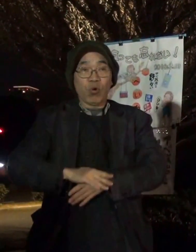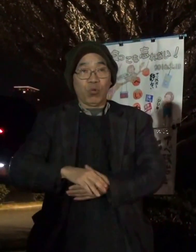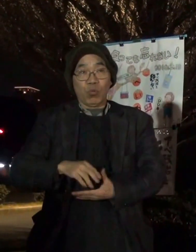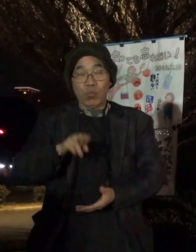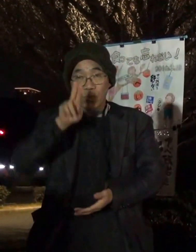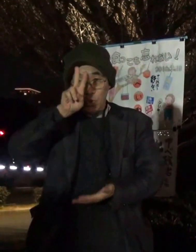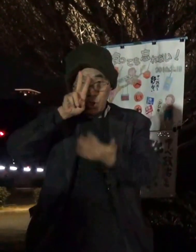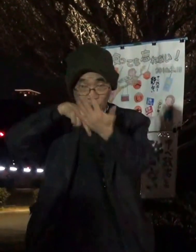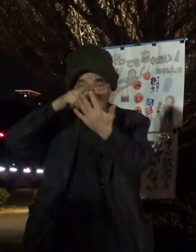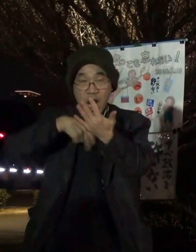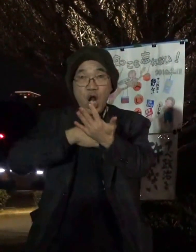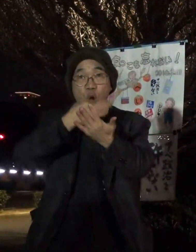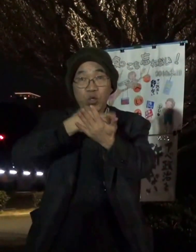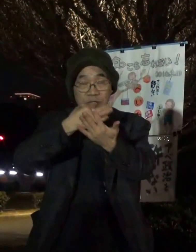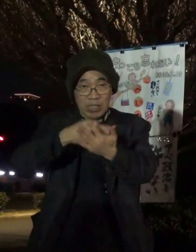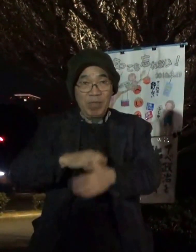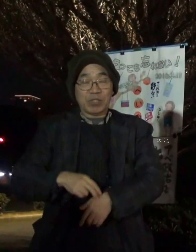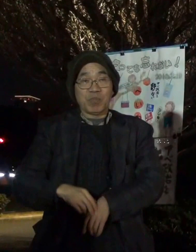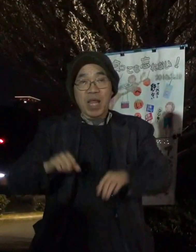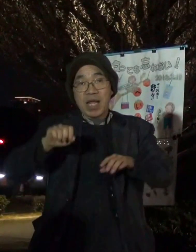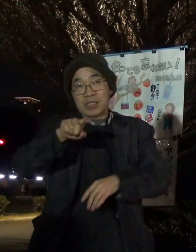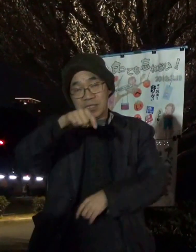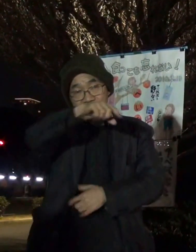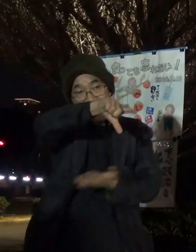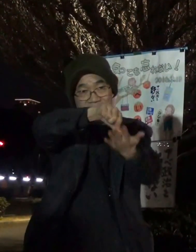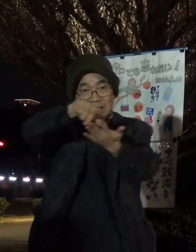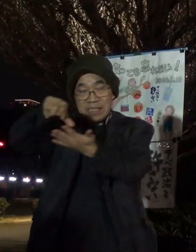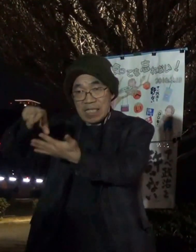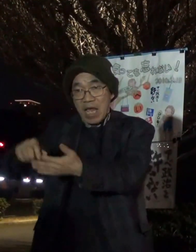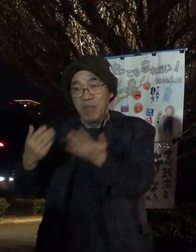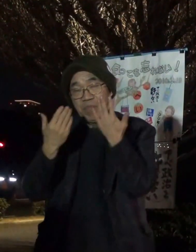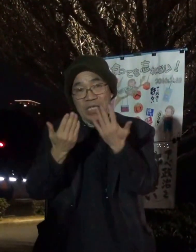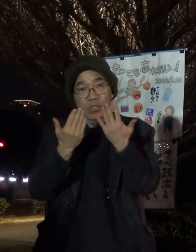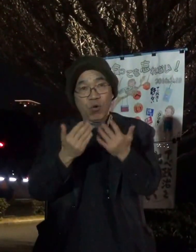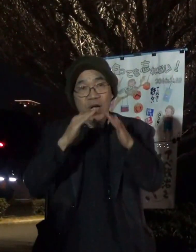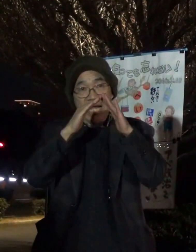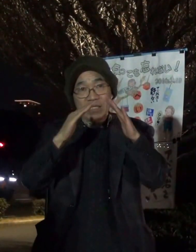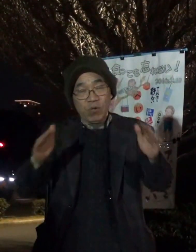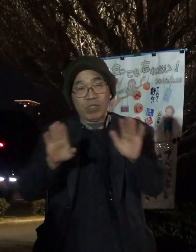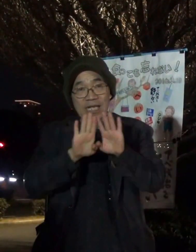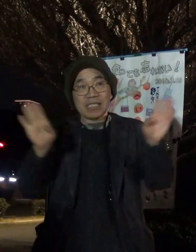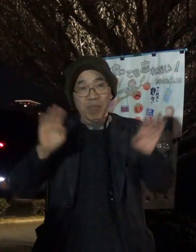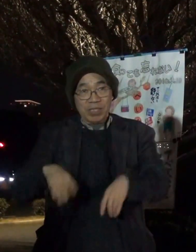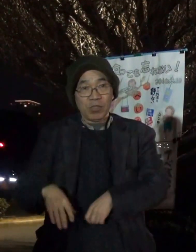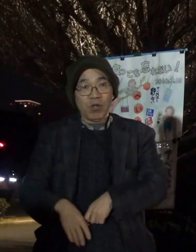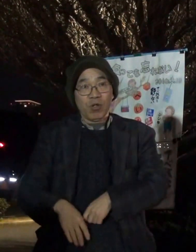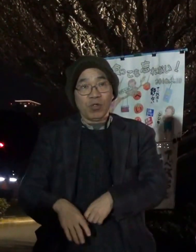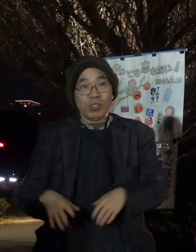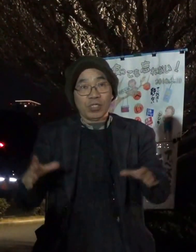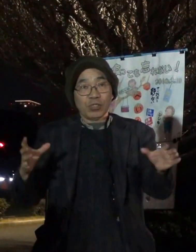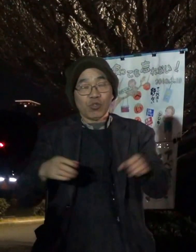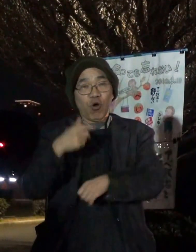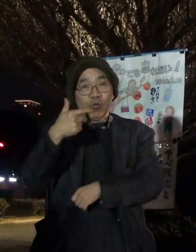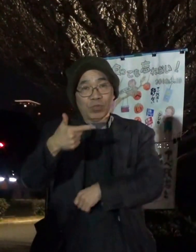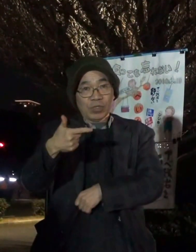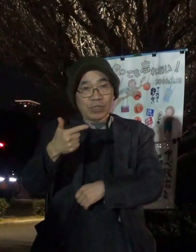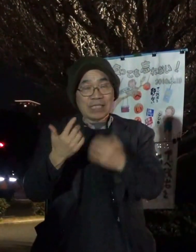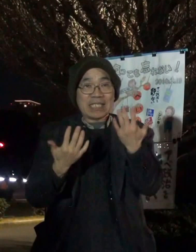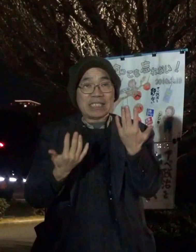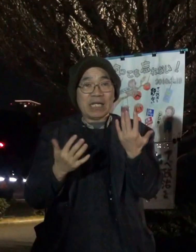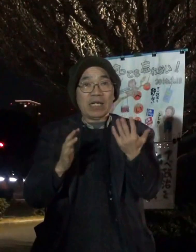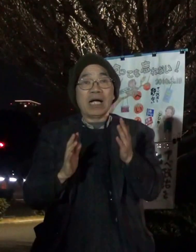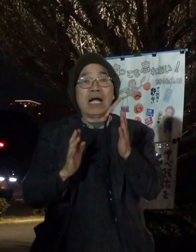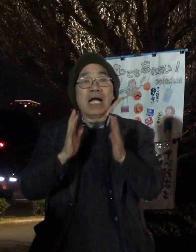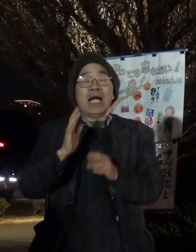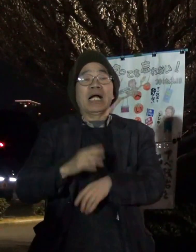各地で勉強会なども開いております。ここで日本国憲法全文の 候補役の林役の日本国憲法全